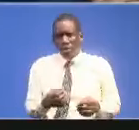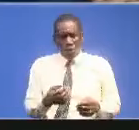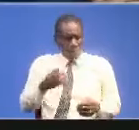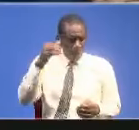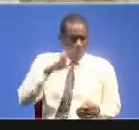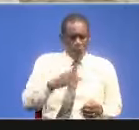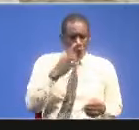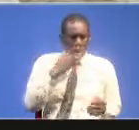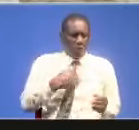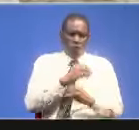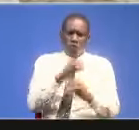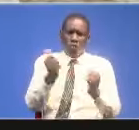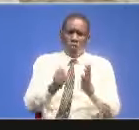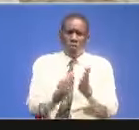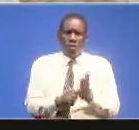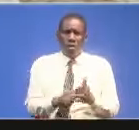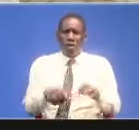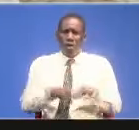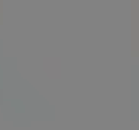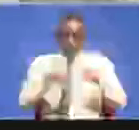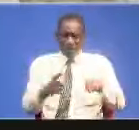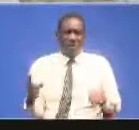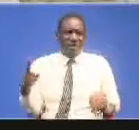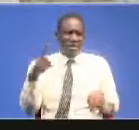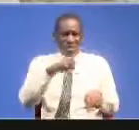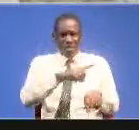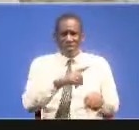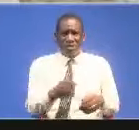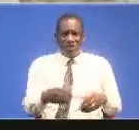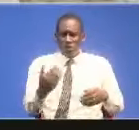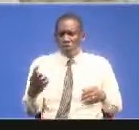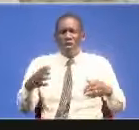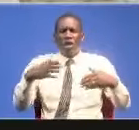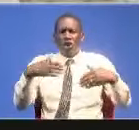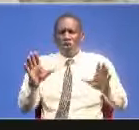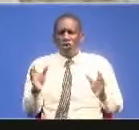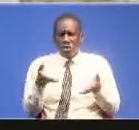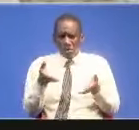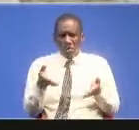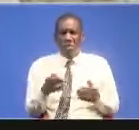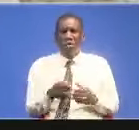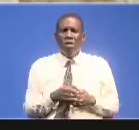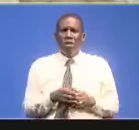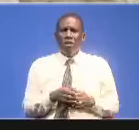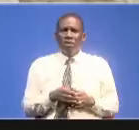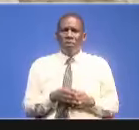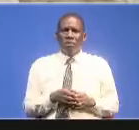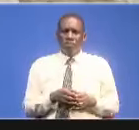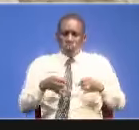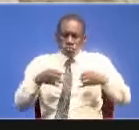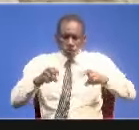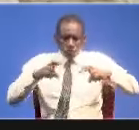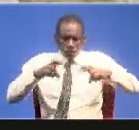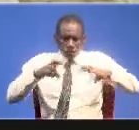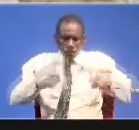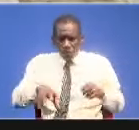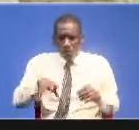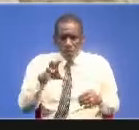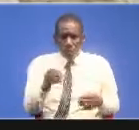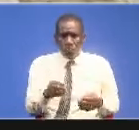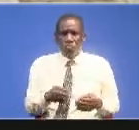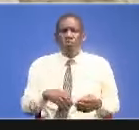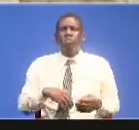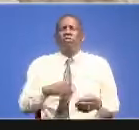nyumbani, hatuna shida na yeye. Kama vile siku hizi kuko unakuta watoto wamepotea, unajaribu kumfuata na ndo unapata amekuwa ni